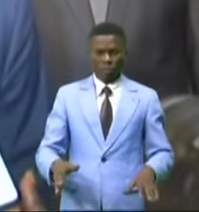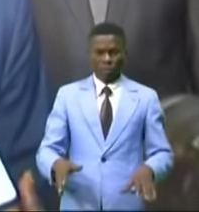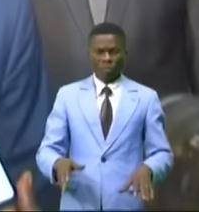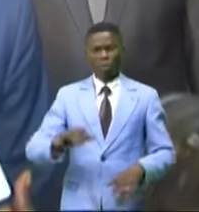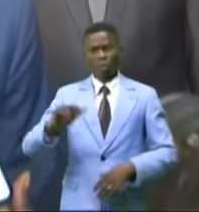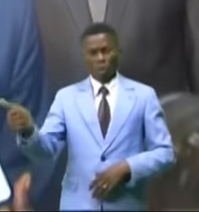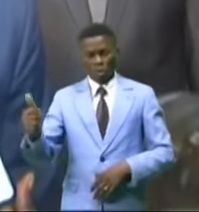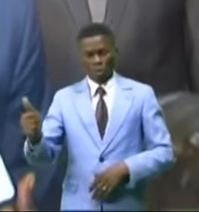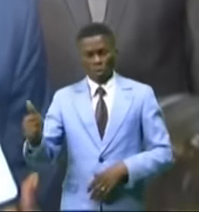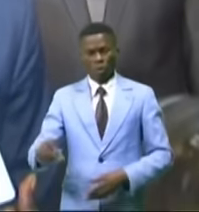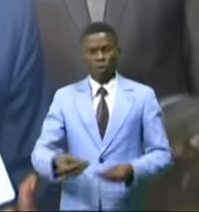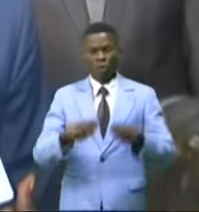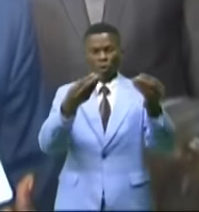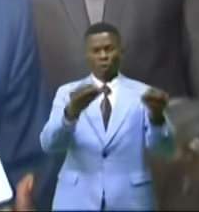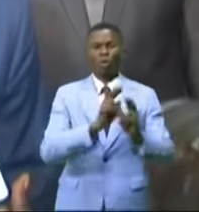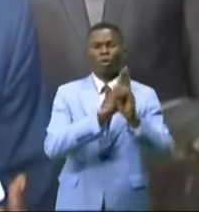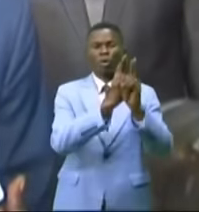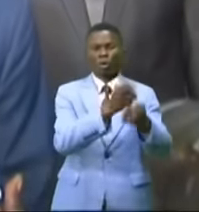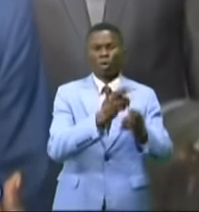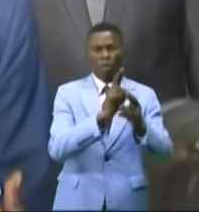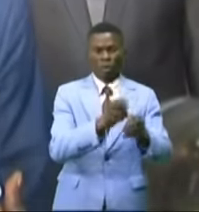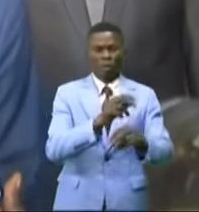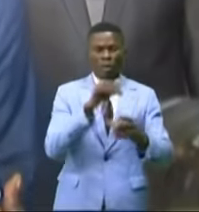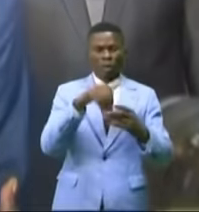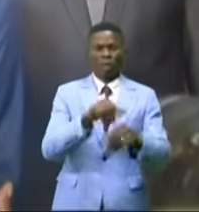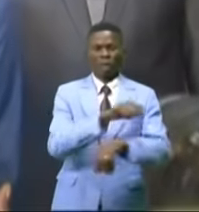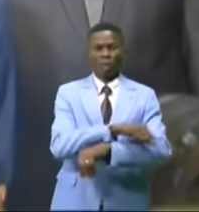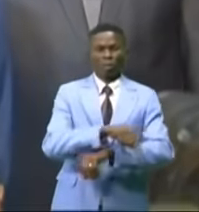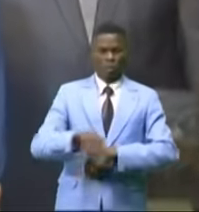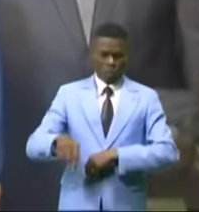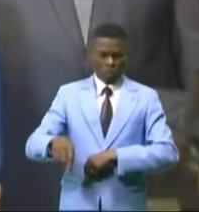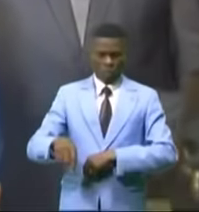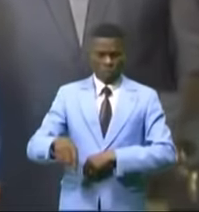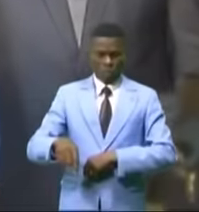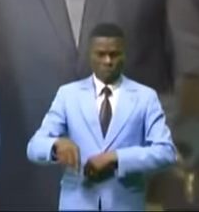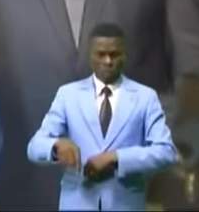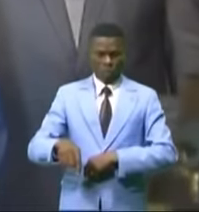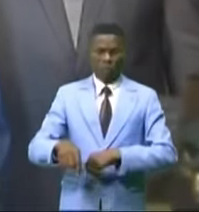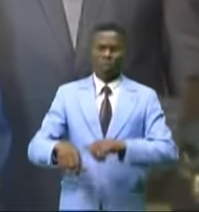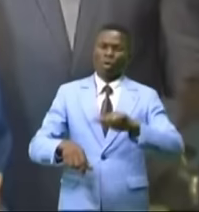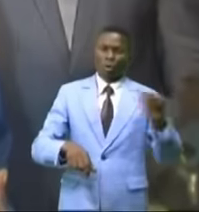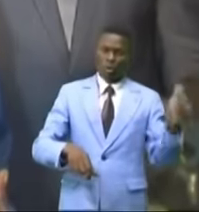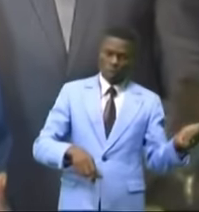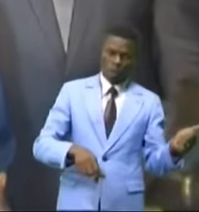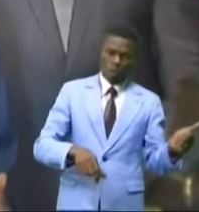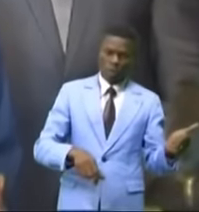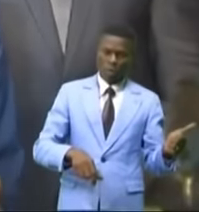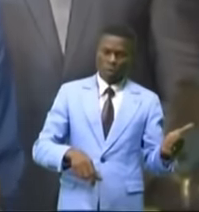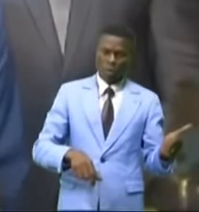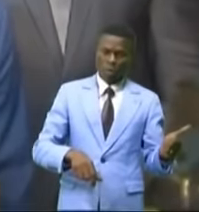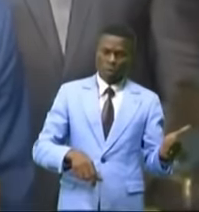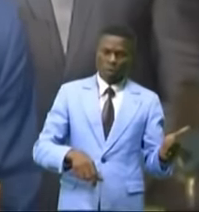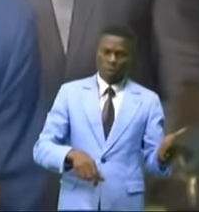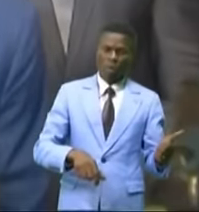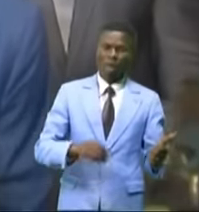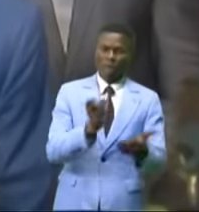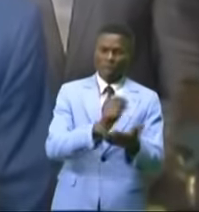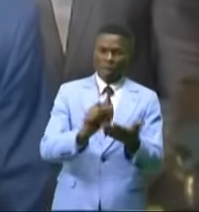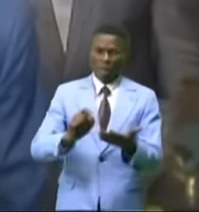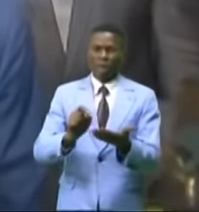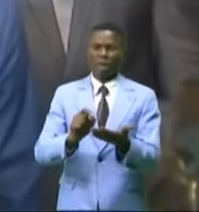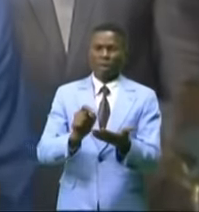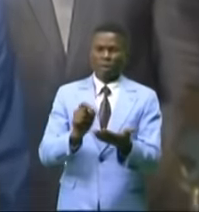D'autres ont déjà déposé les rapports au bureau. Et d'autres sont en train de rédiger les